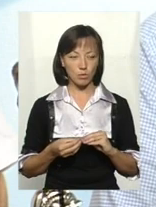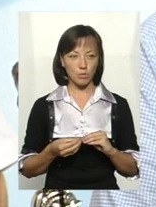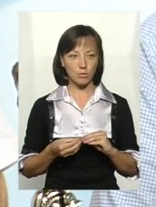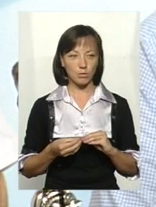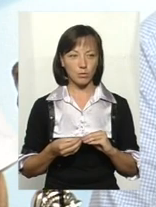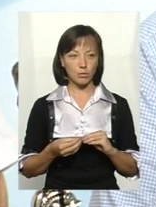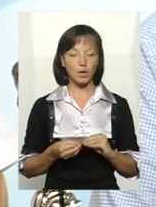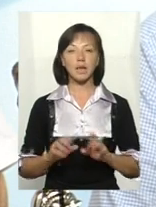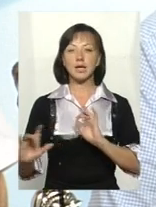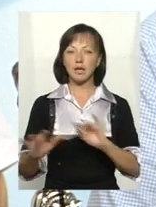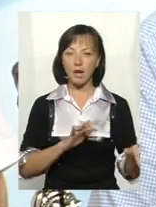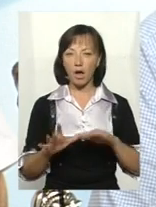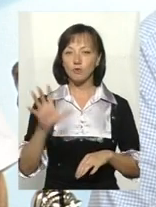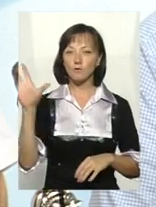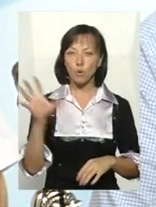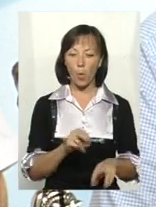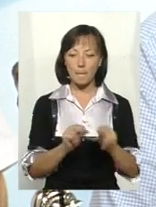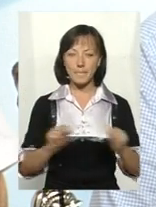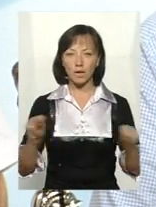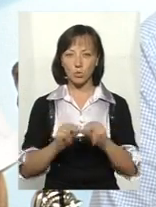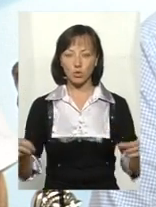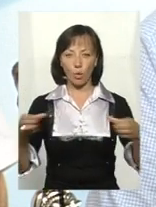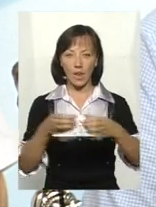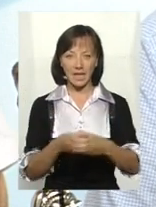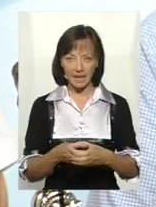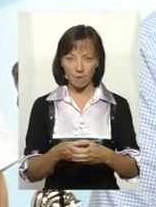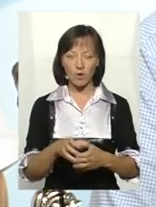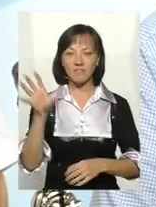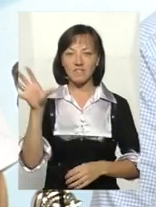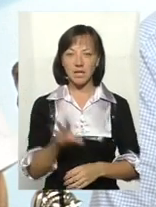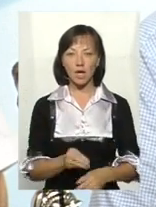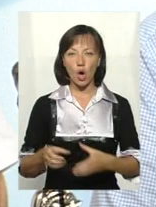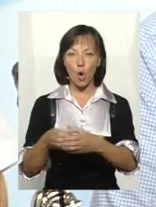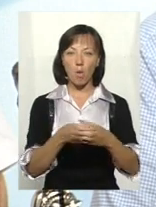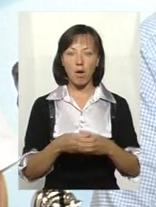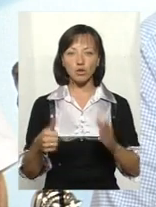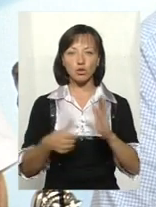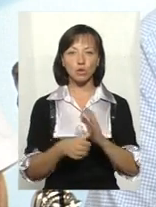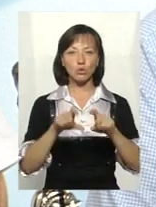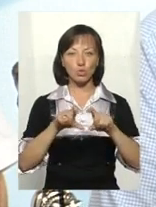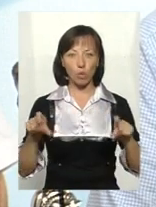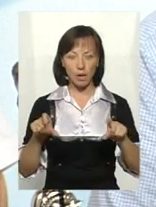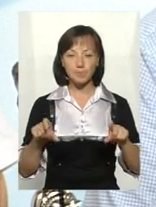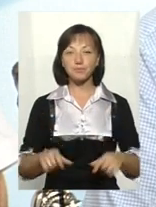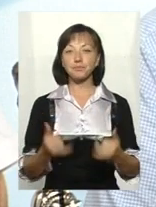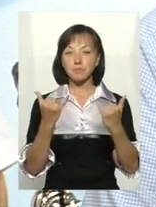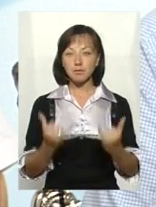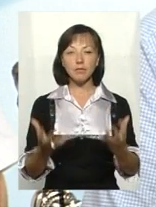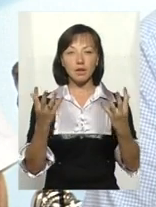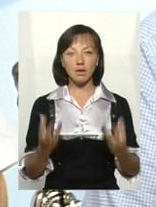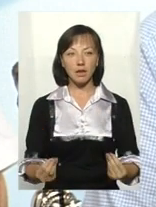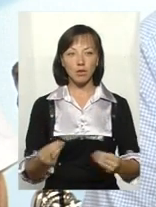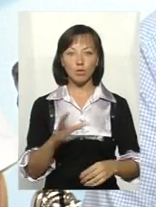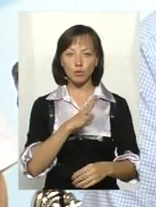я думаю, діяльності всього педагогічного колективу, всієї громади 6-ї школи. На сьогоднішній день, будучи